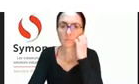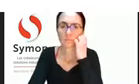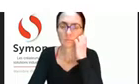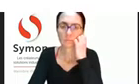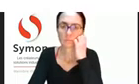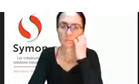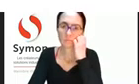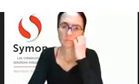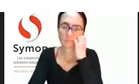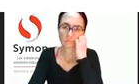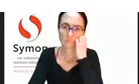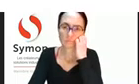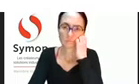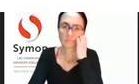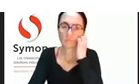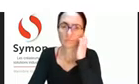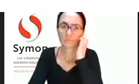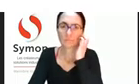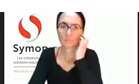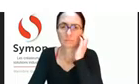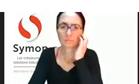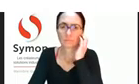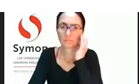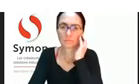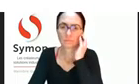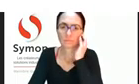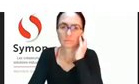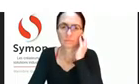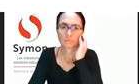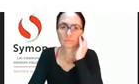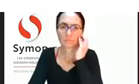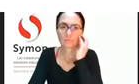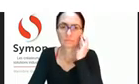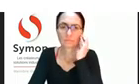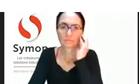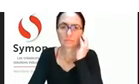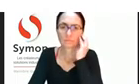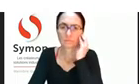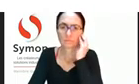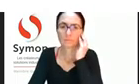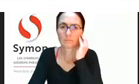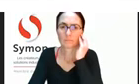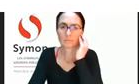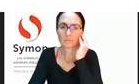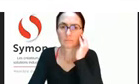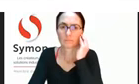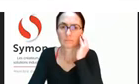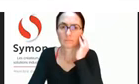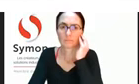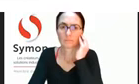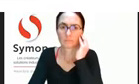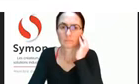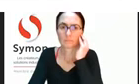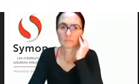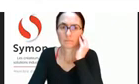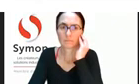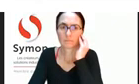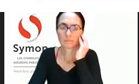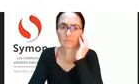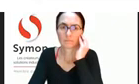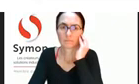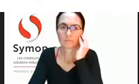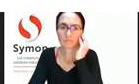vraiment un outil indispensable pour beaucoup de papetiers et un élément critique. Parce que, comme je vous dis, c'est des